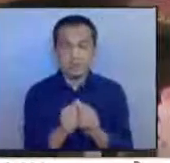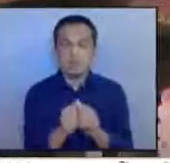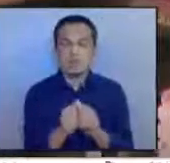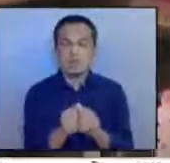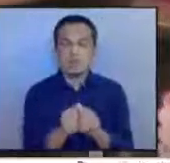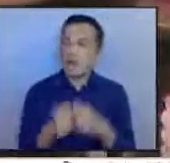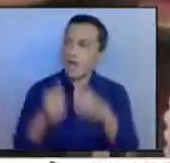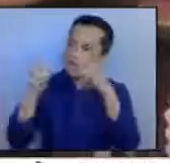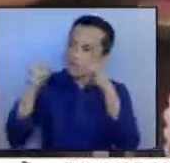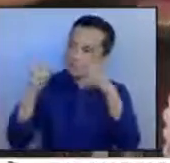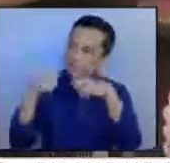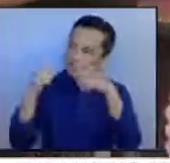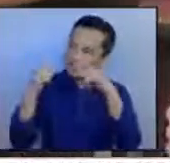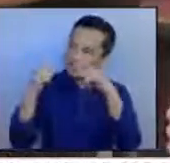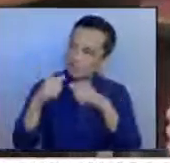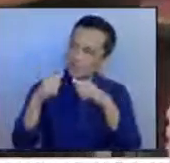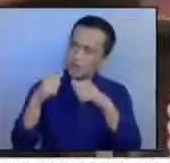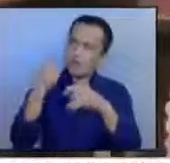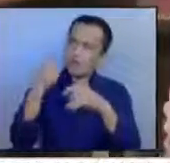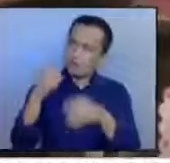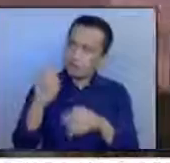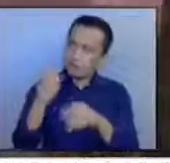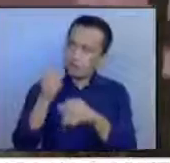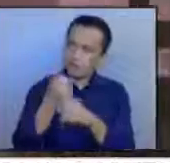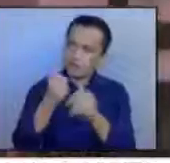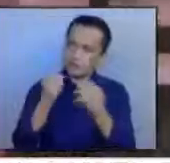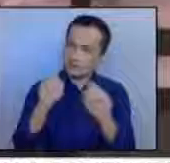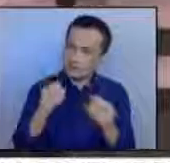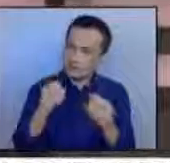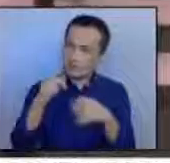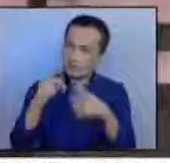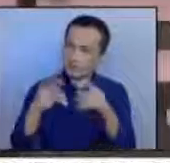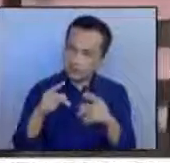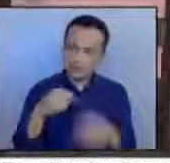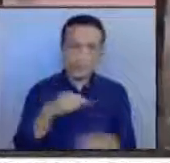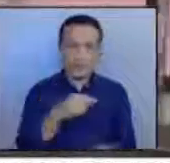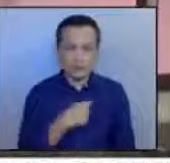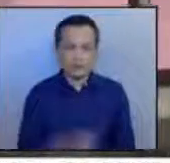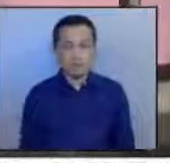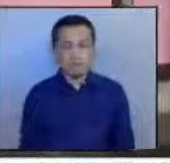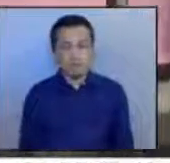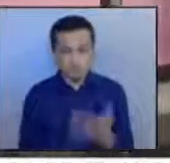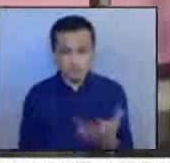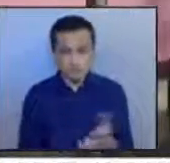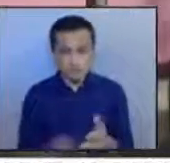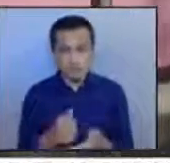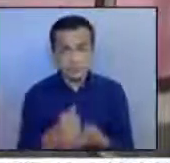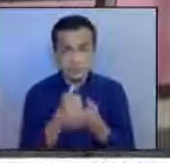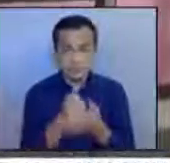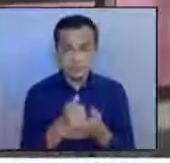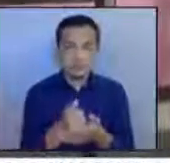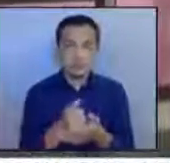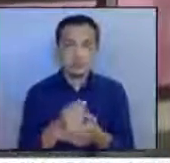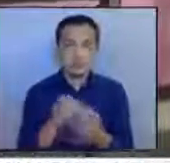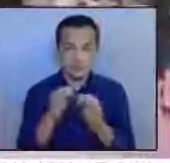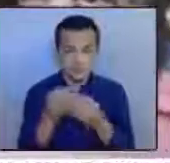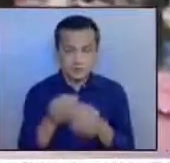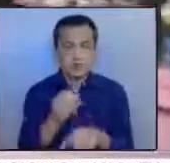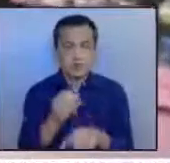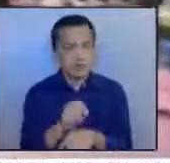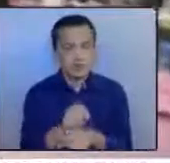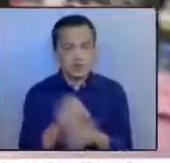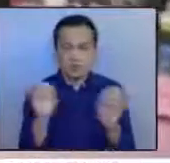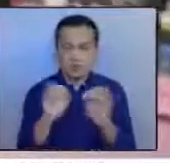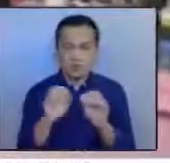sa kaligtasan po ng mga tao at saka sa amin po. Hanggat makatutulong sa kanilang pamilya at sa trabaho, ay wala aniyang